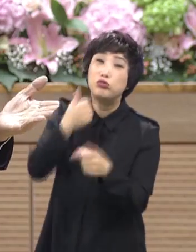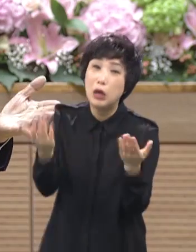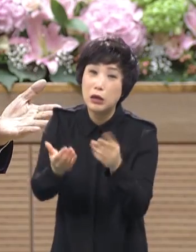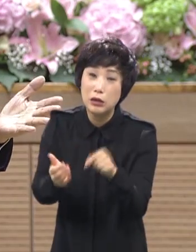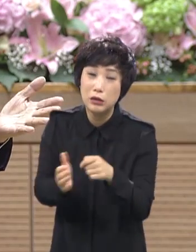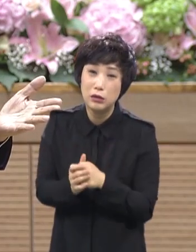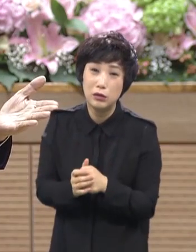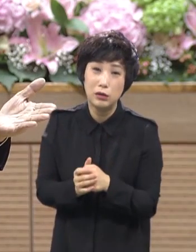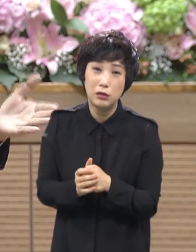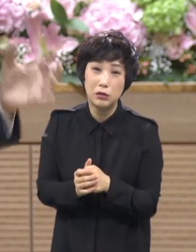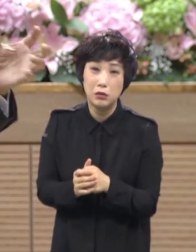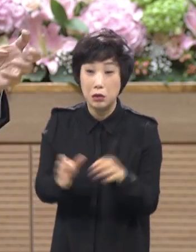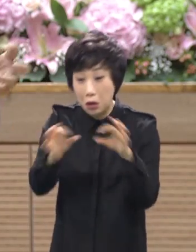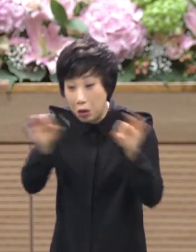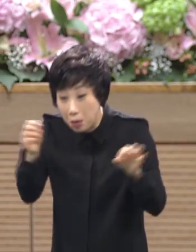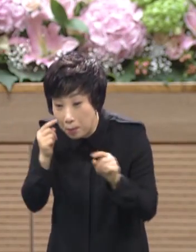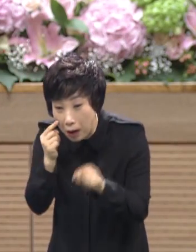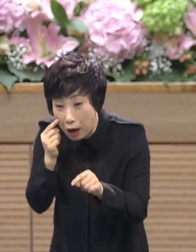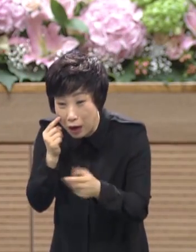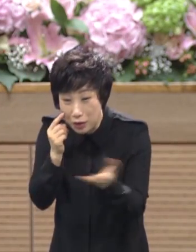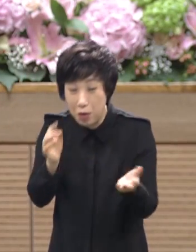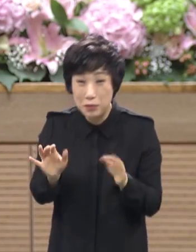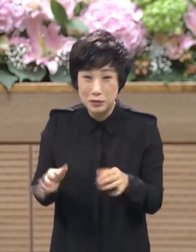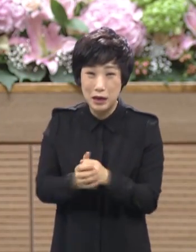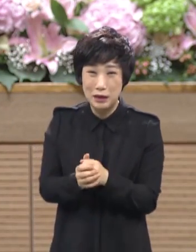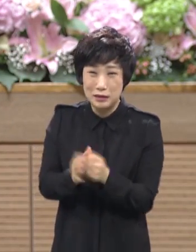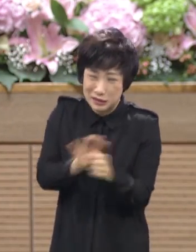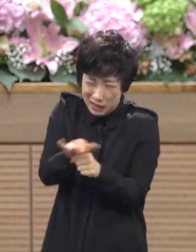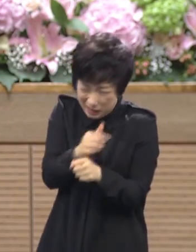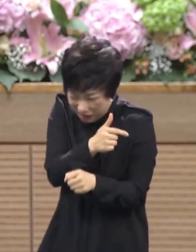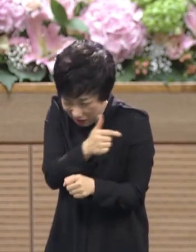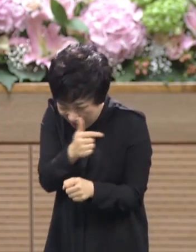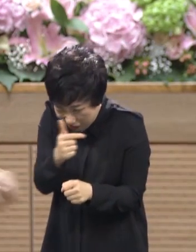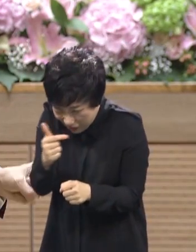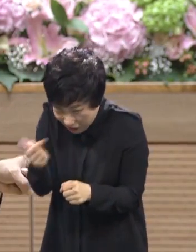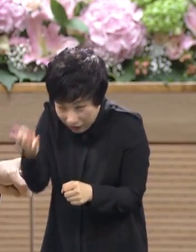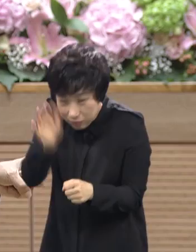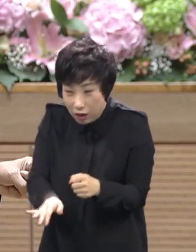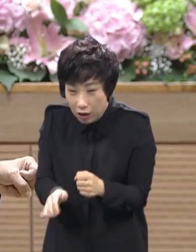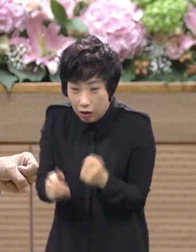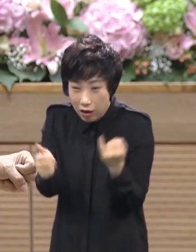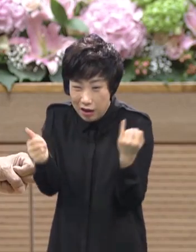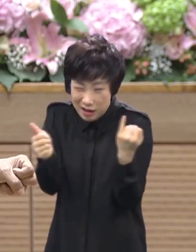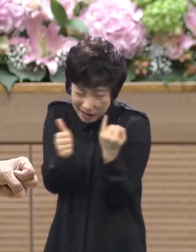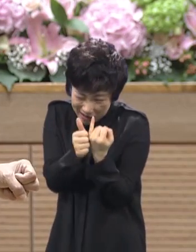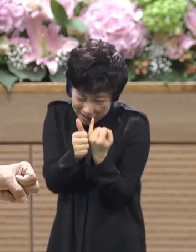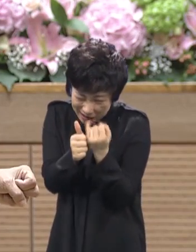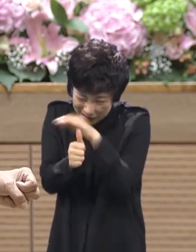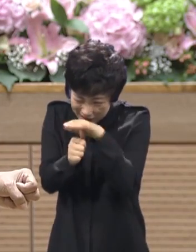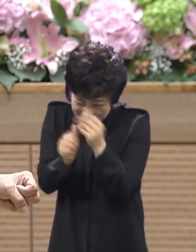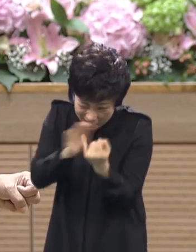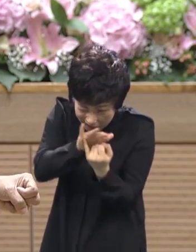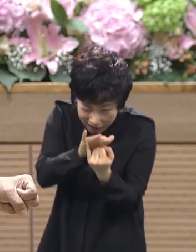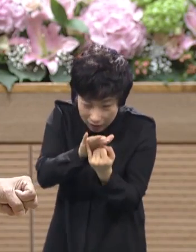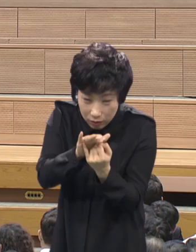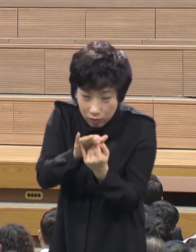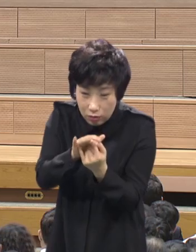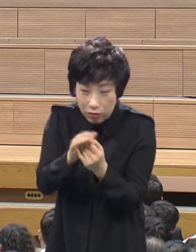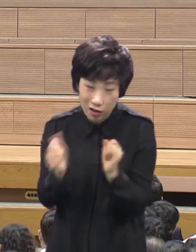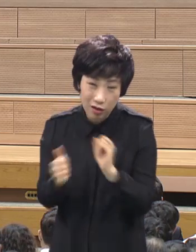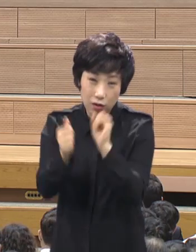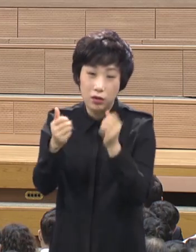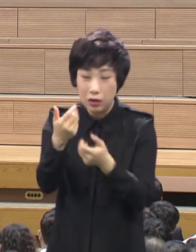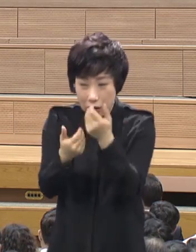그거? 그렇게 좋던 순간이 어느 순간에 무너져. 이게 누가 하는 짓이냐 그 말이오.